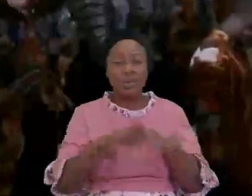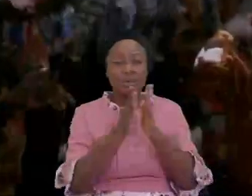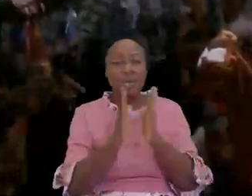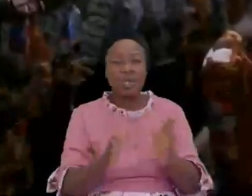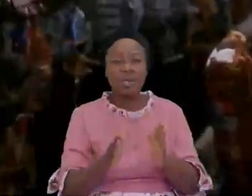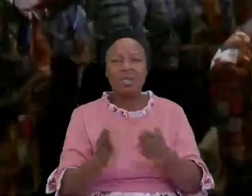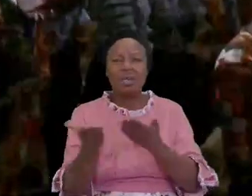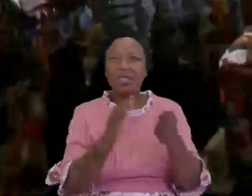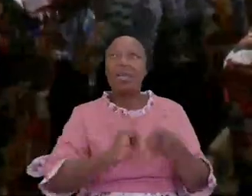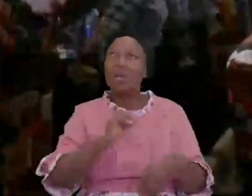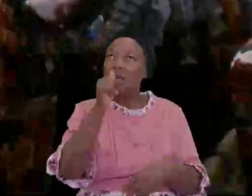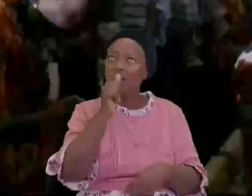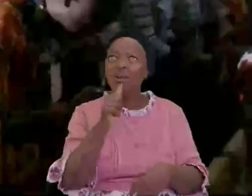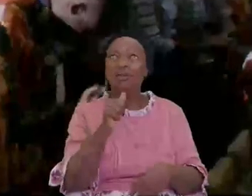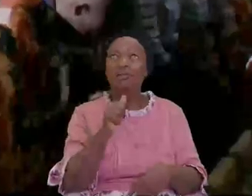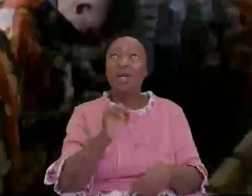Parle au Seigneur. Me voici.